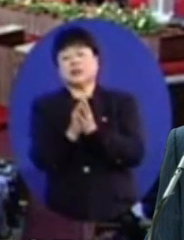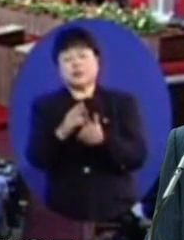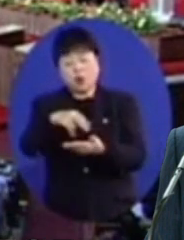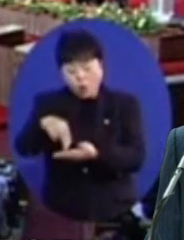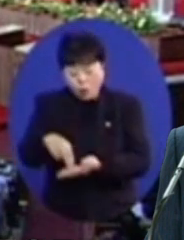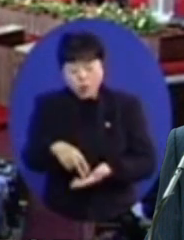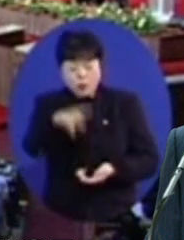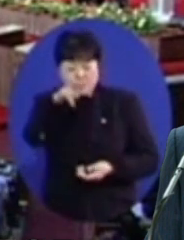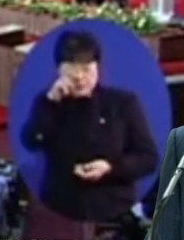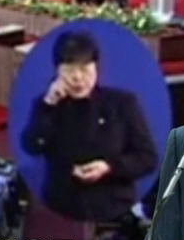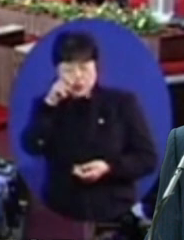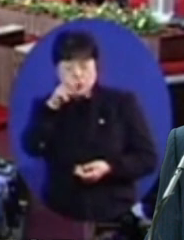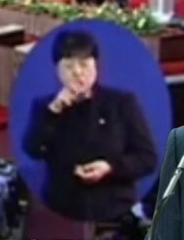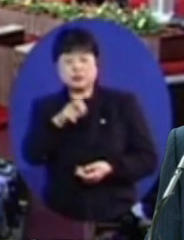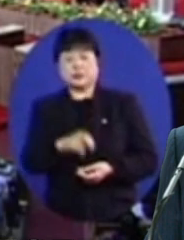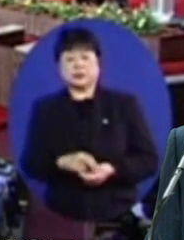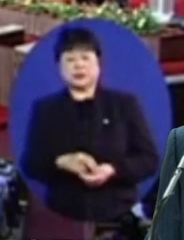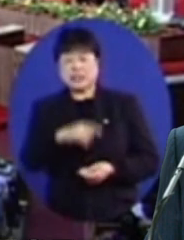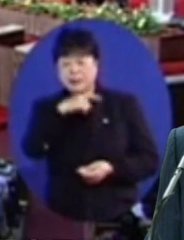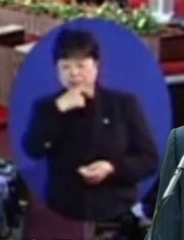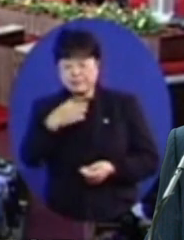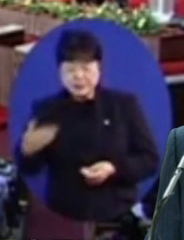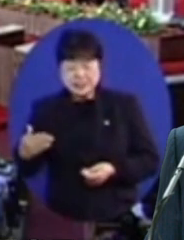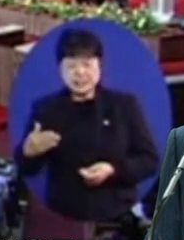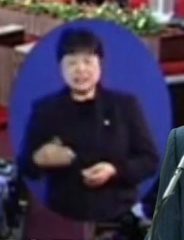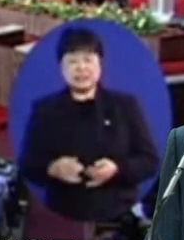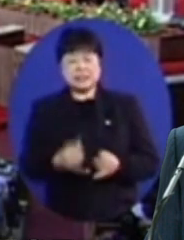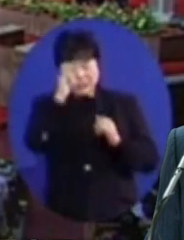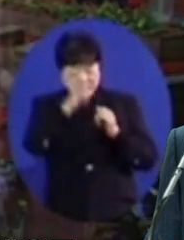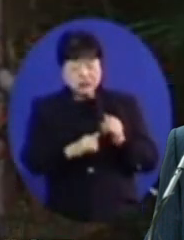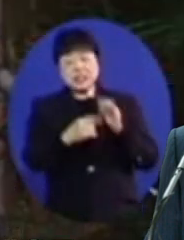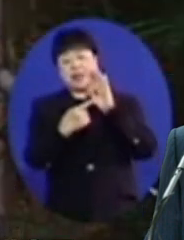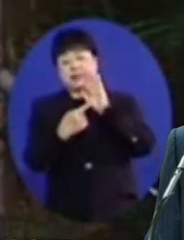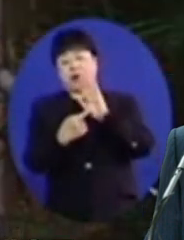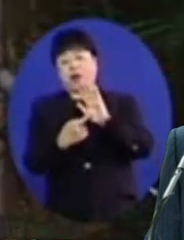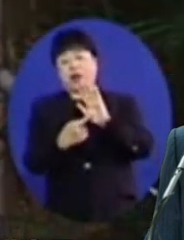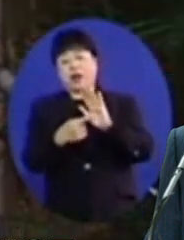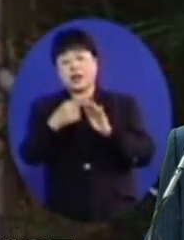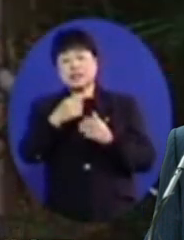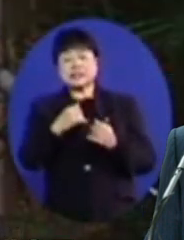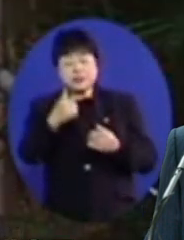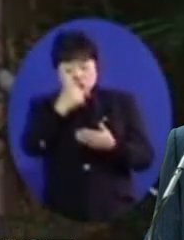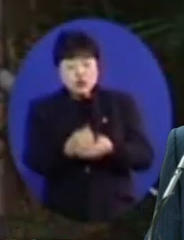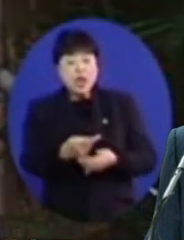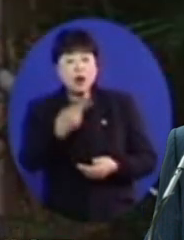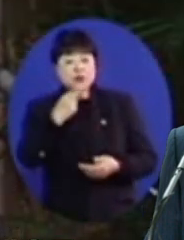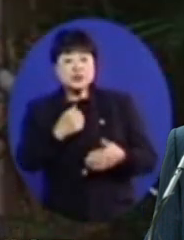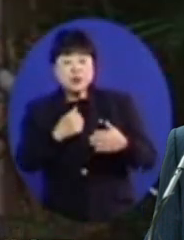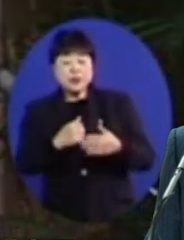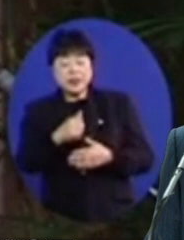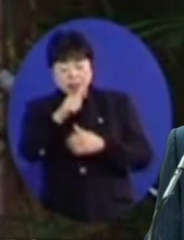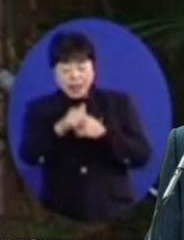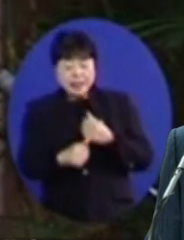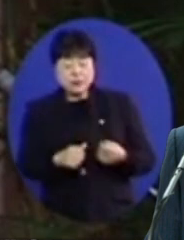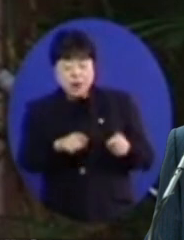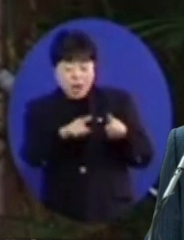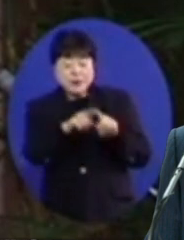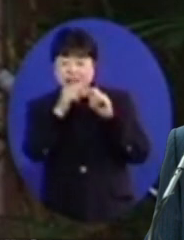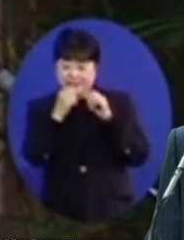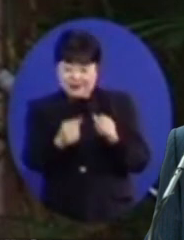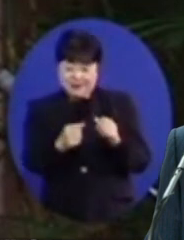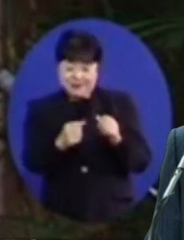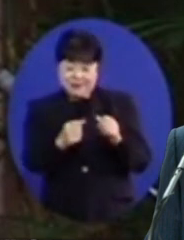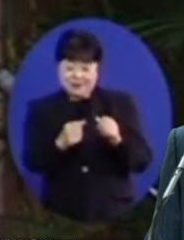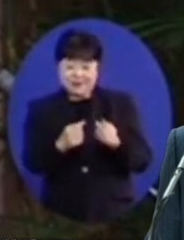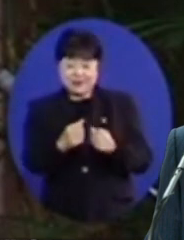고독과 미움이 가져온 피의 인류의 역사가 시작되지 않습니다 인간이 죄를 짓지 않았었으면 하나님과 함께 살았었으면